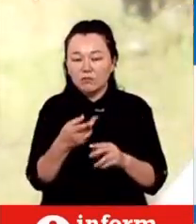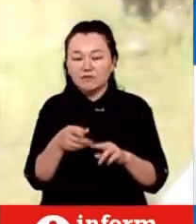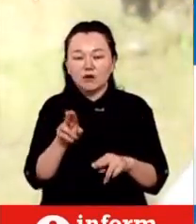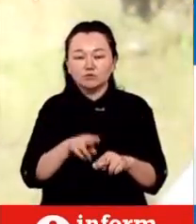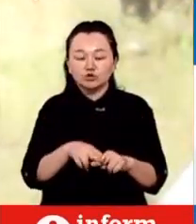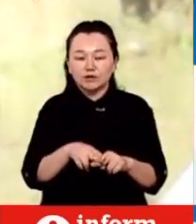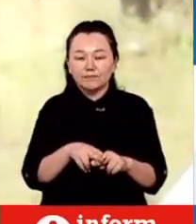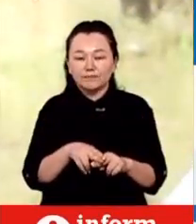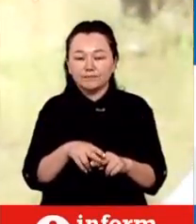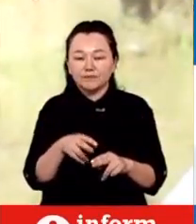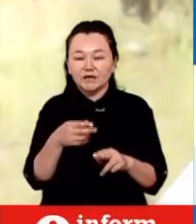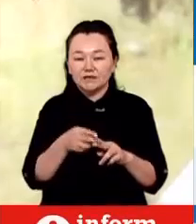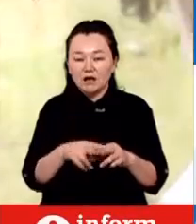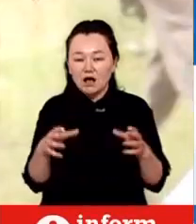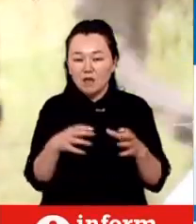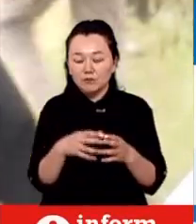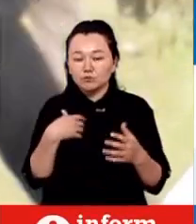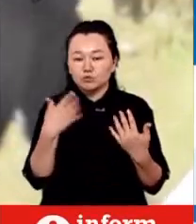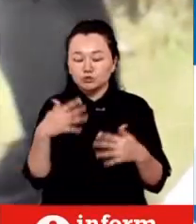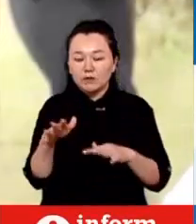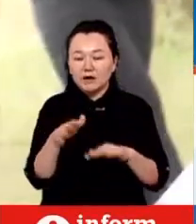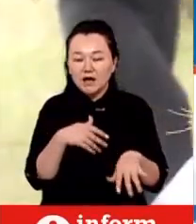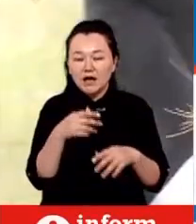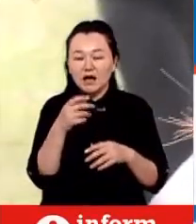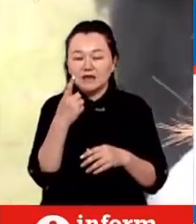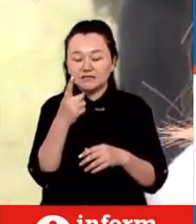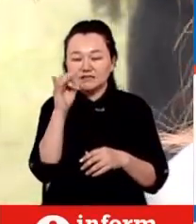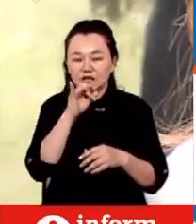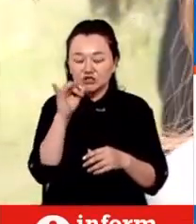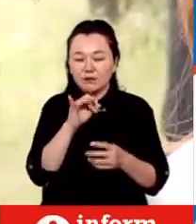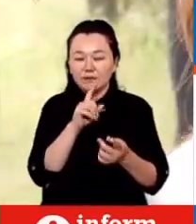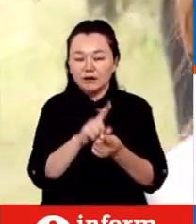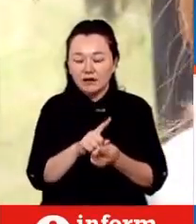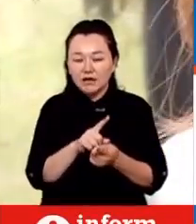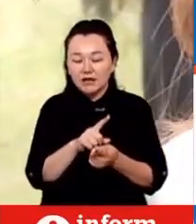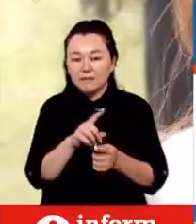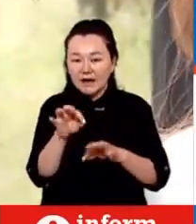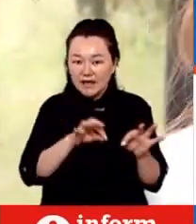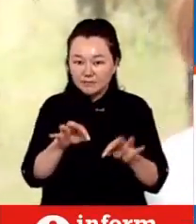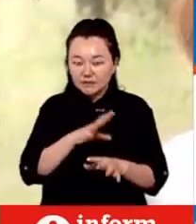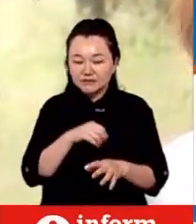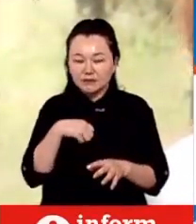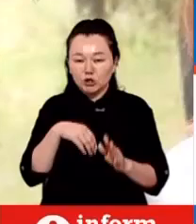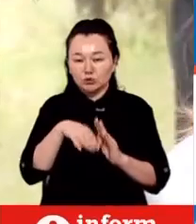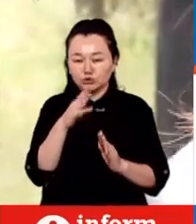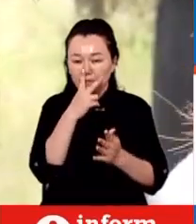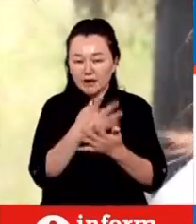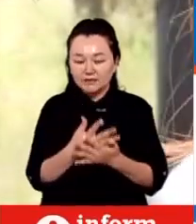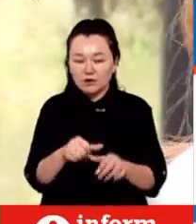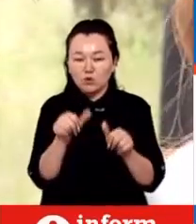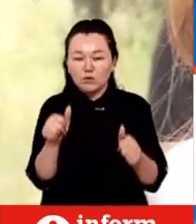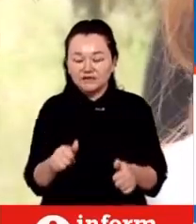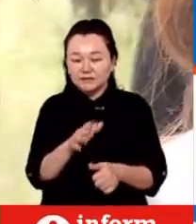что с этой командой мы уже проходили один исторический проект и они показали себя самым лучшим образом